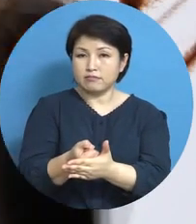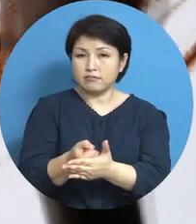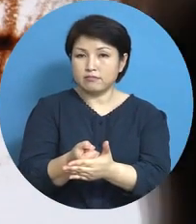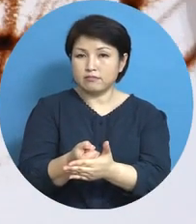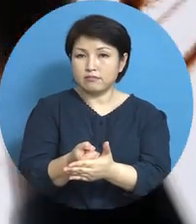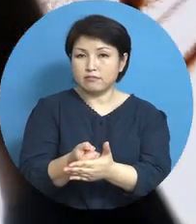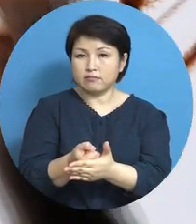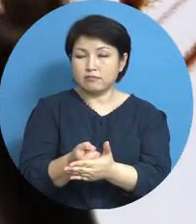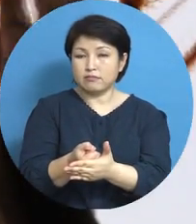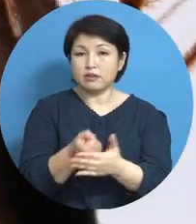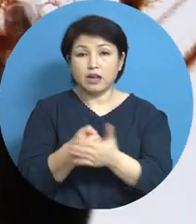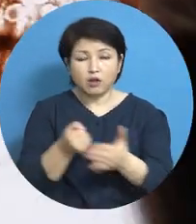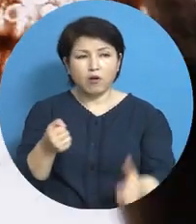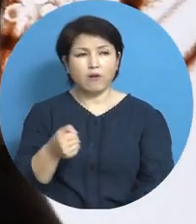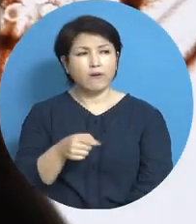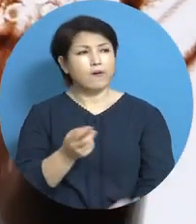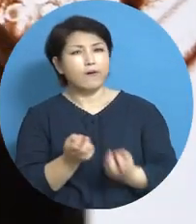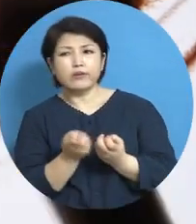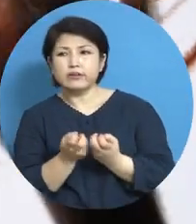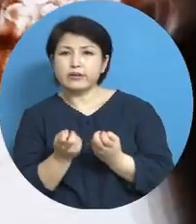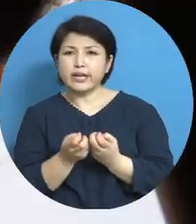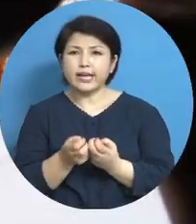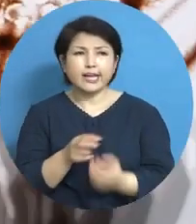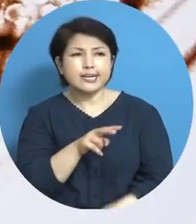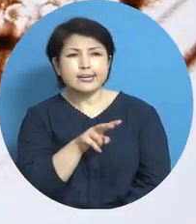주위를 둘러봤어요.